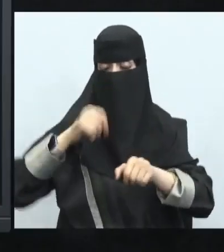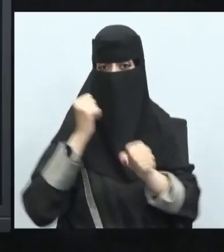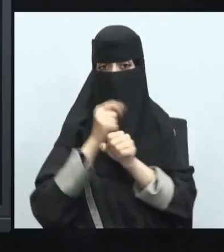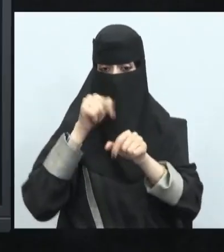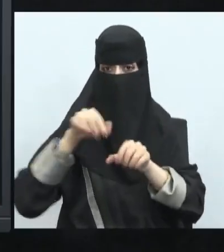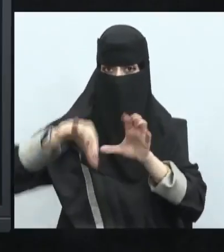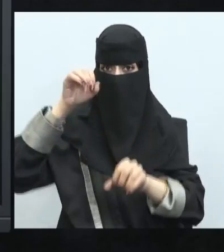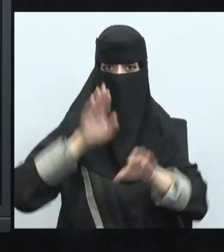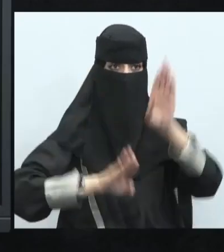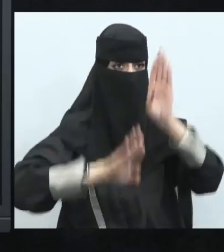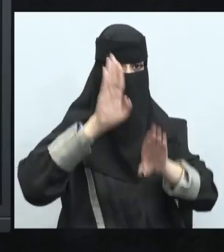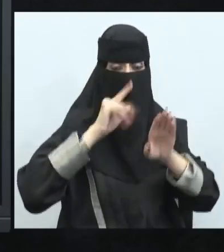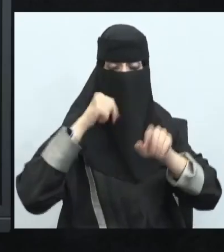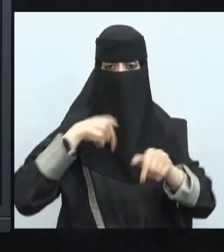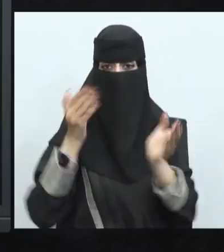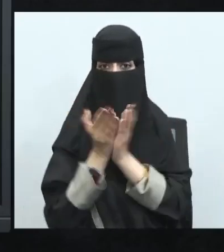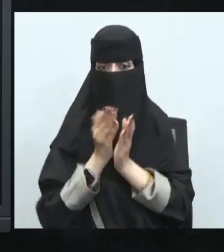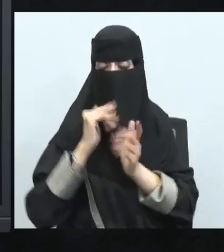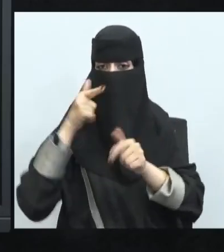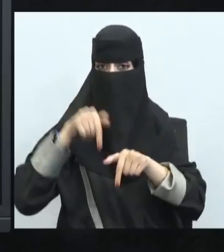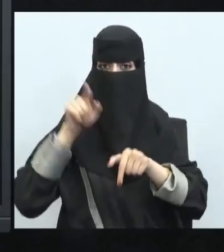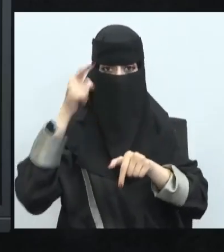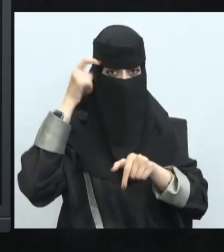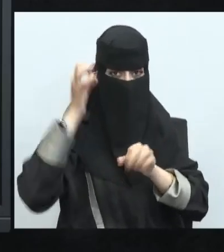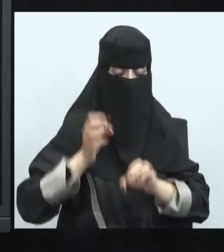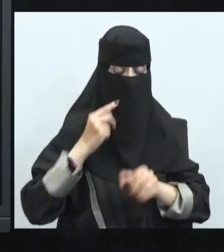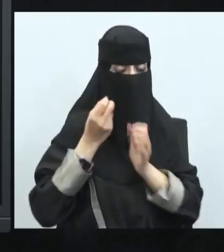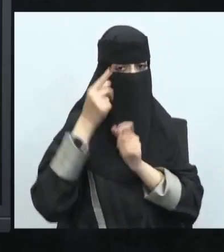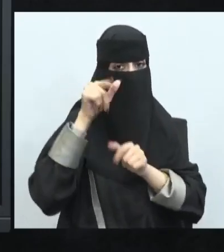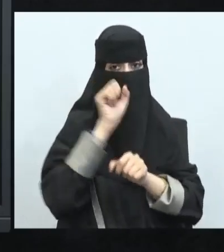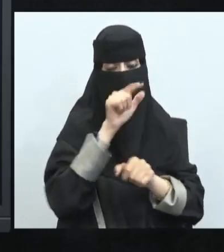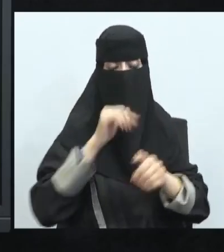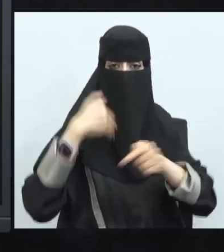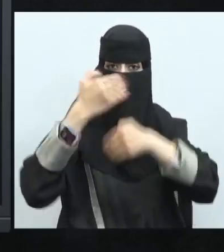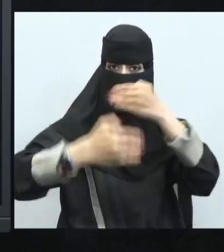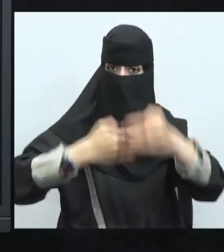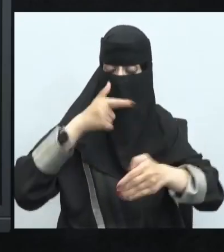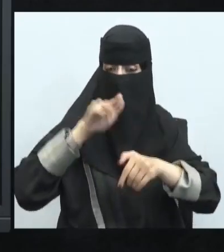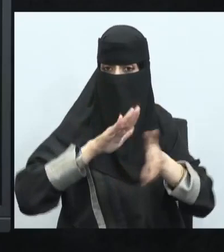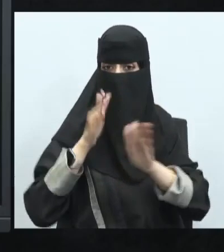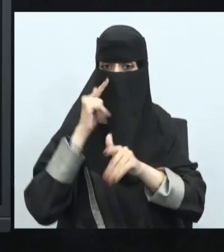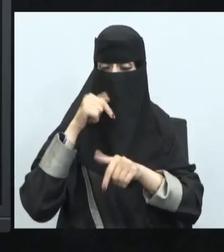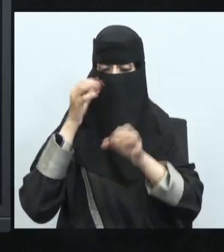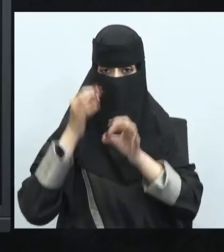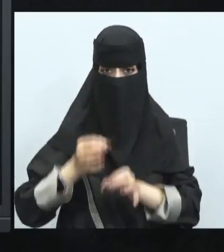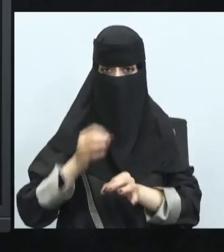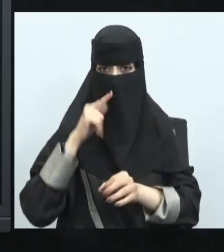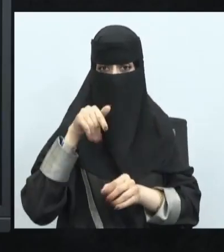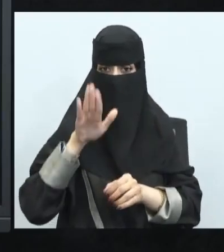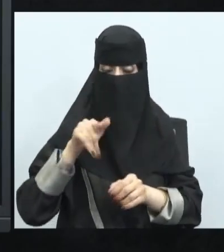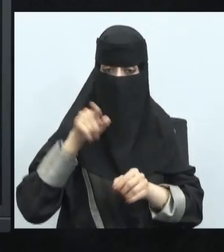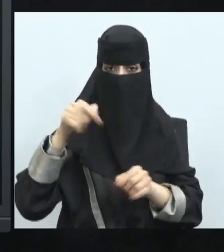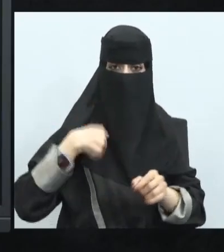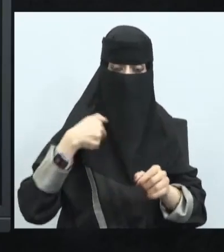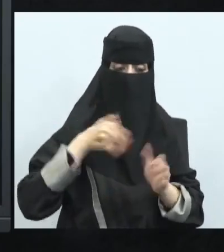يتم من خلال التصويت من خلال الدراسه من خلال الاقناع بفكره معينه وبالتالي قد بالتاكيد يكون هذا